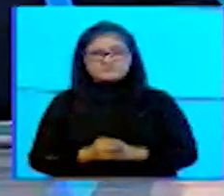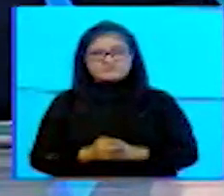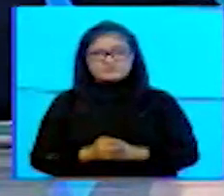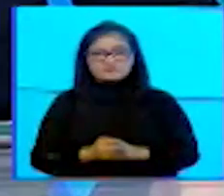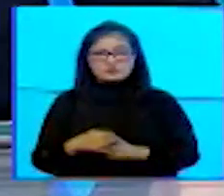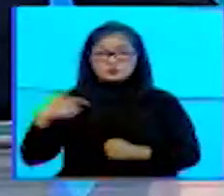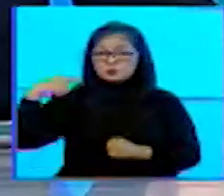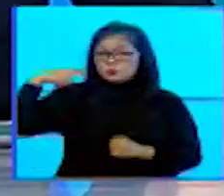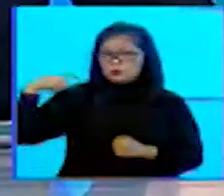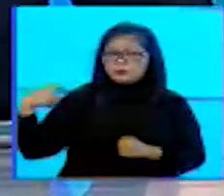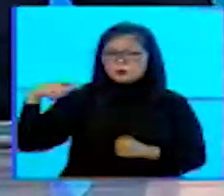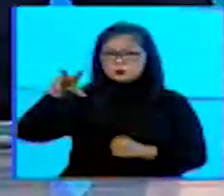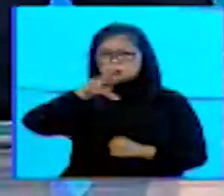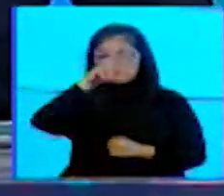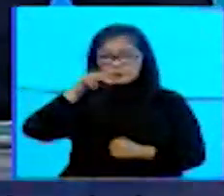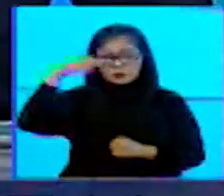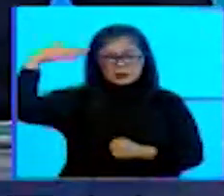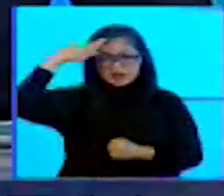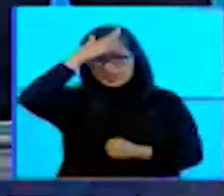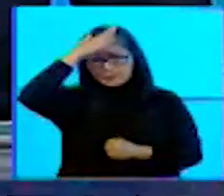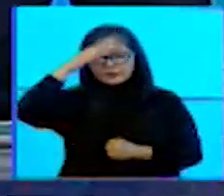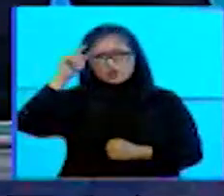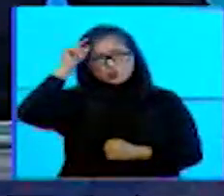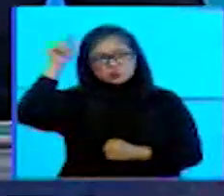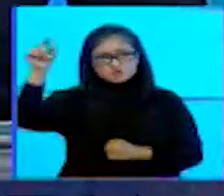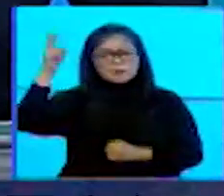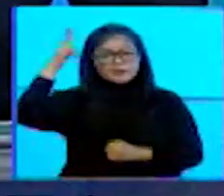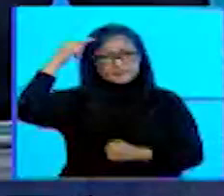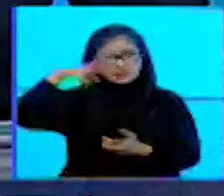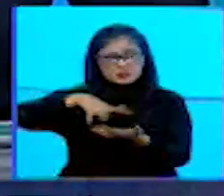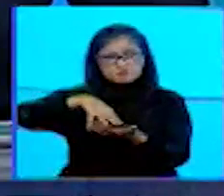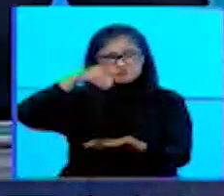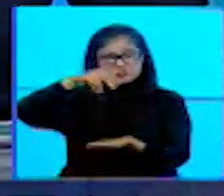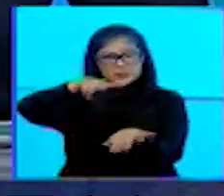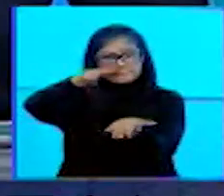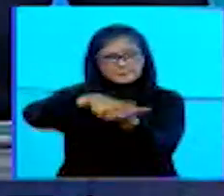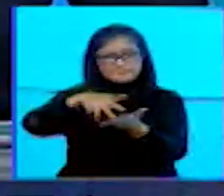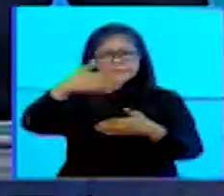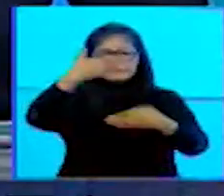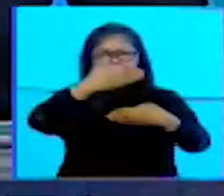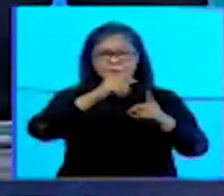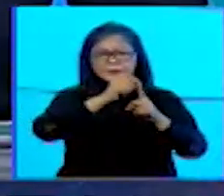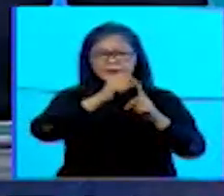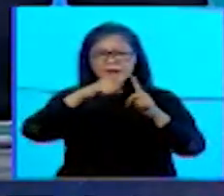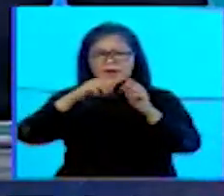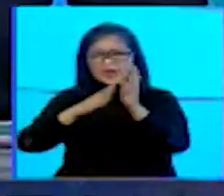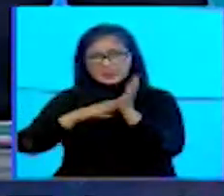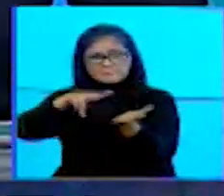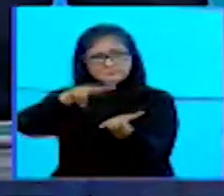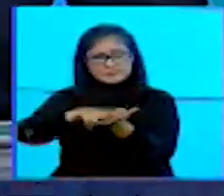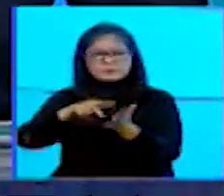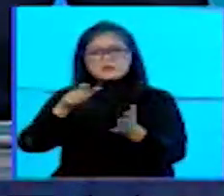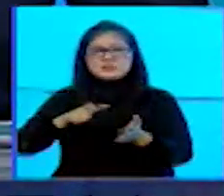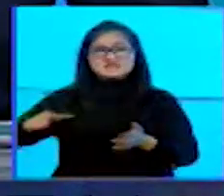Gubernur Jawa Barat Ridwan Kamil mengusulkan ke pemerintah pusat agar pemberlakuan pembatasan kegiatan masyarakat PPKM diterapkan